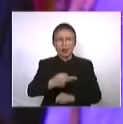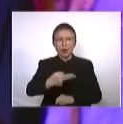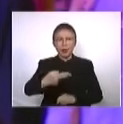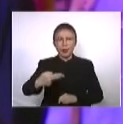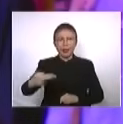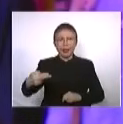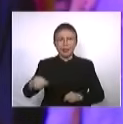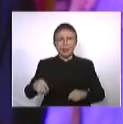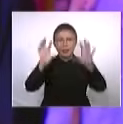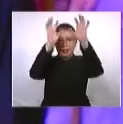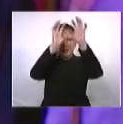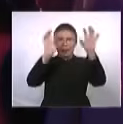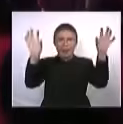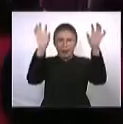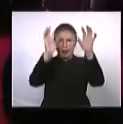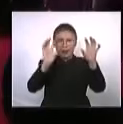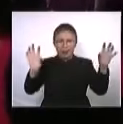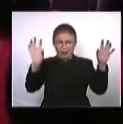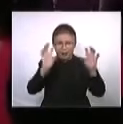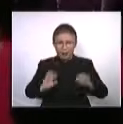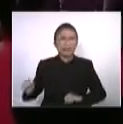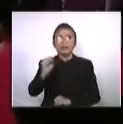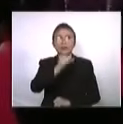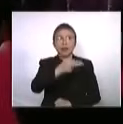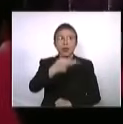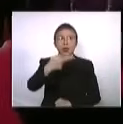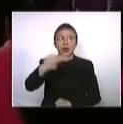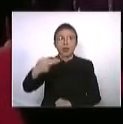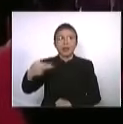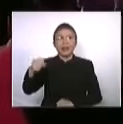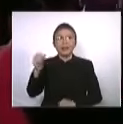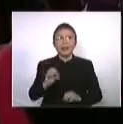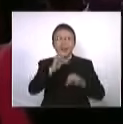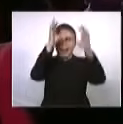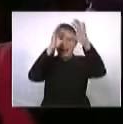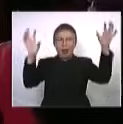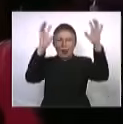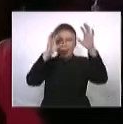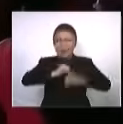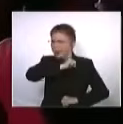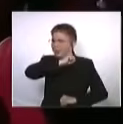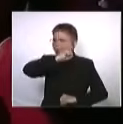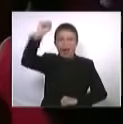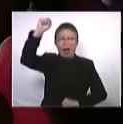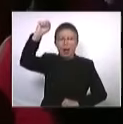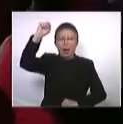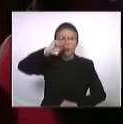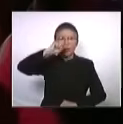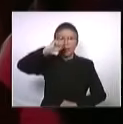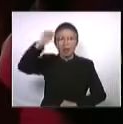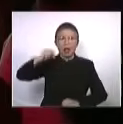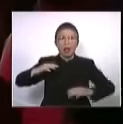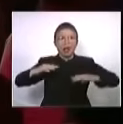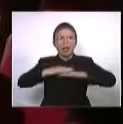itu tapi istilah itu dimunculkan ketika debat nah saya melihat ke depan kelihatannya akan ada balas dendam itu